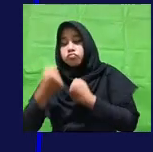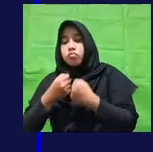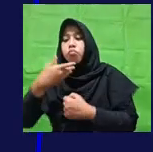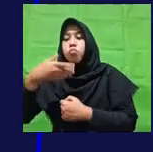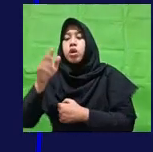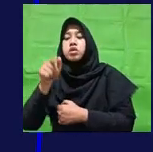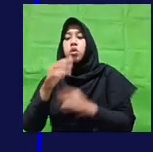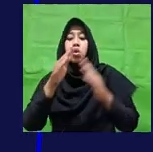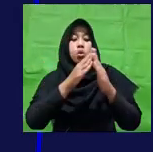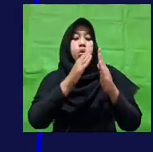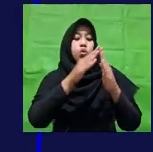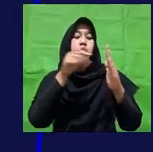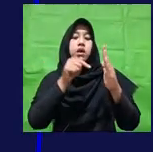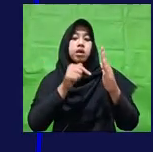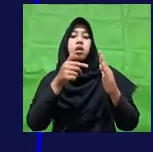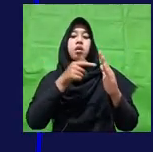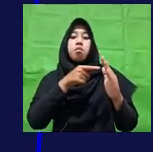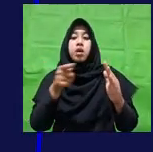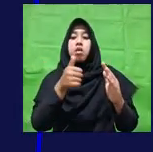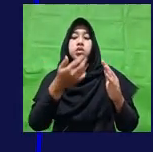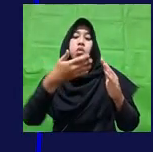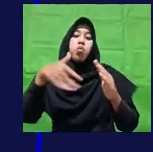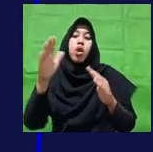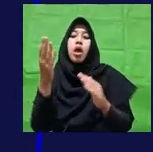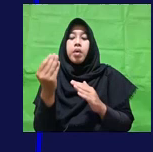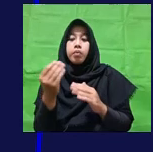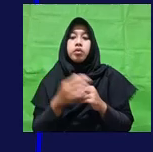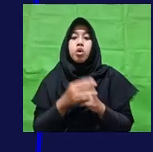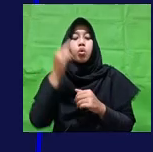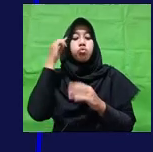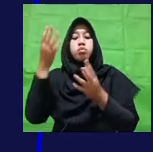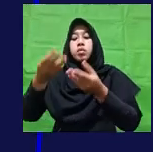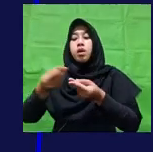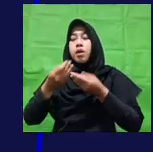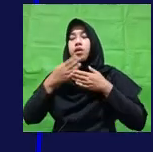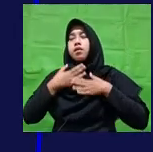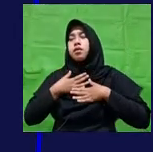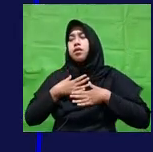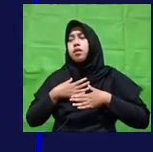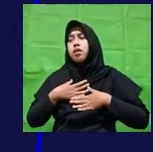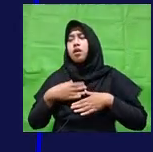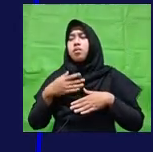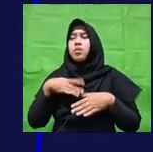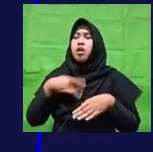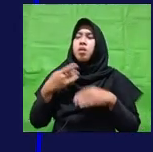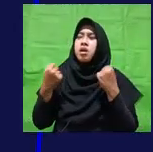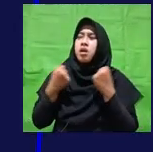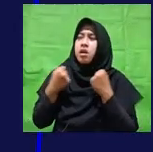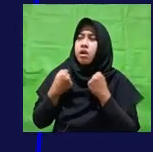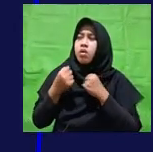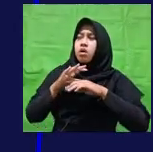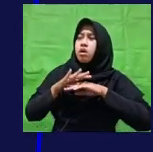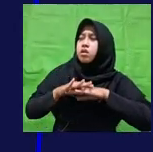pulang kapanpun, sesaat untuk mendapatkan ketenangan ketika mengalami ketakutan, ketertekanan atas narasi-narasi